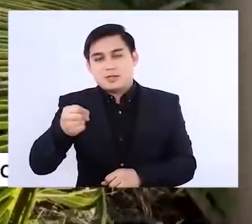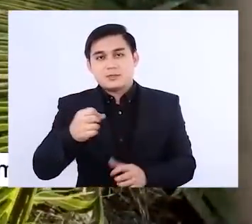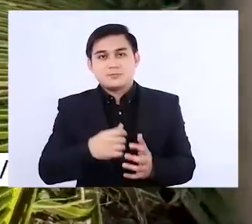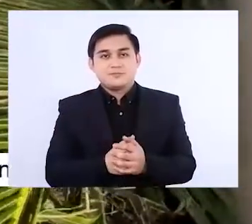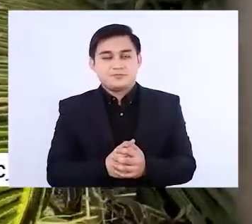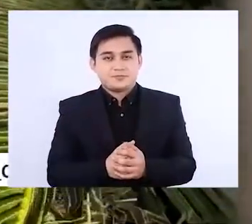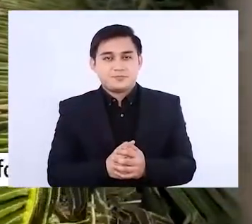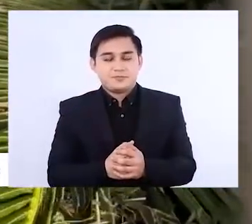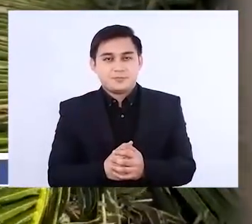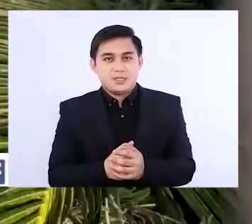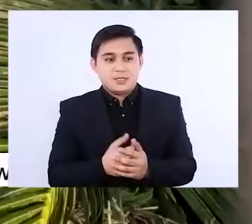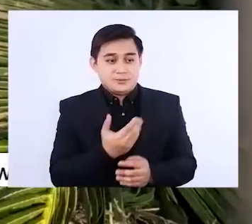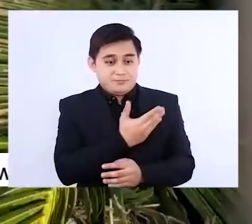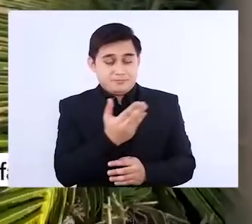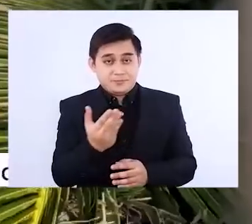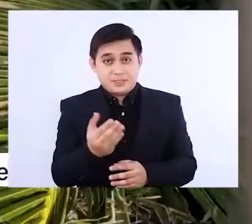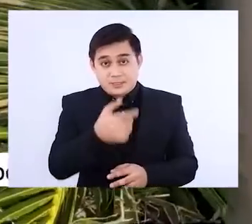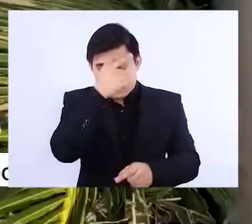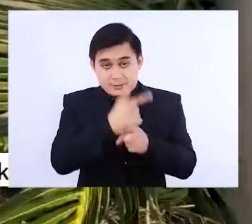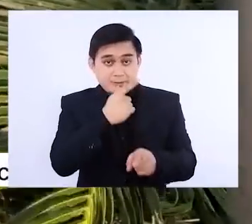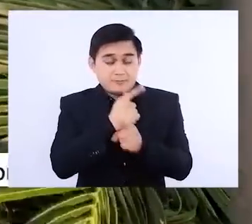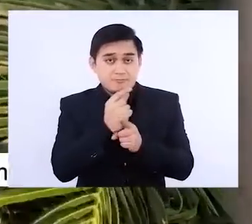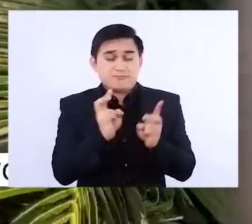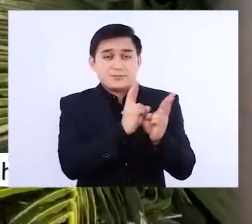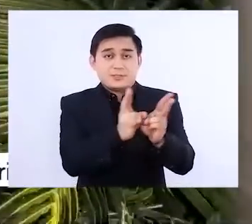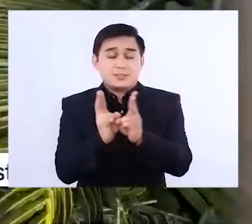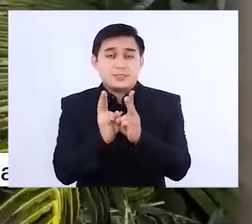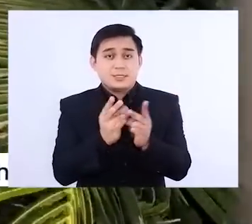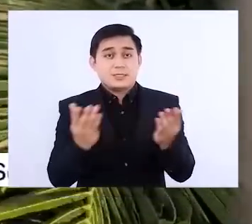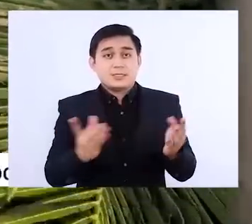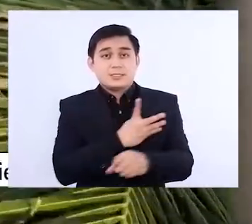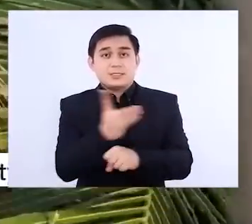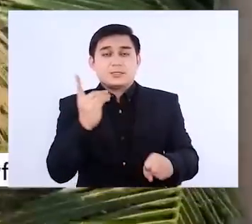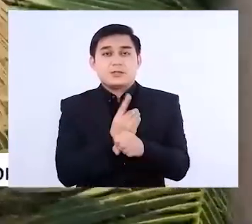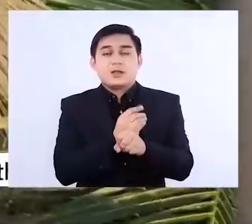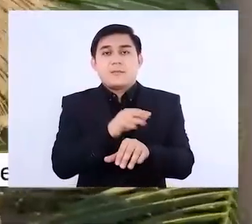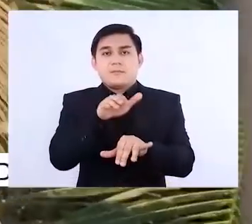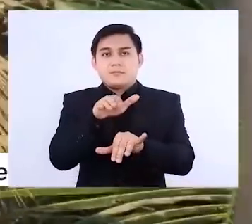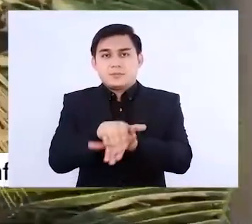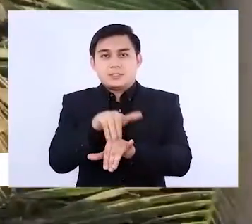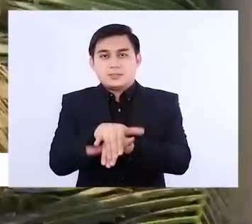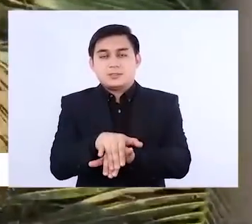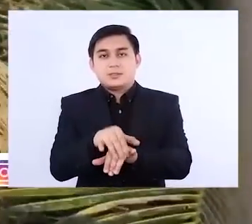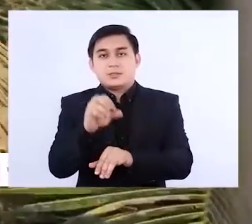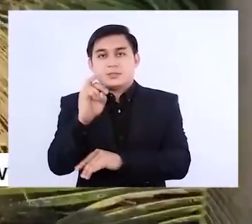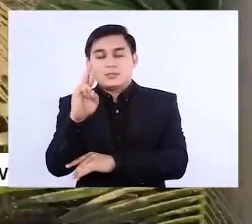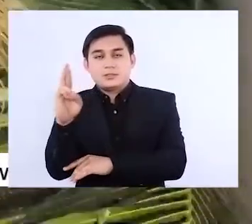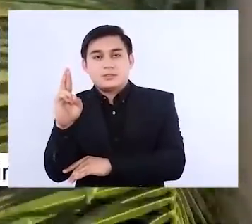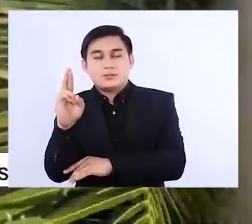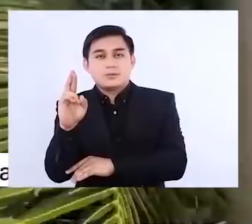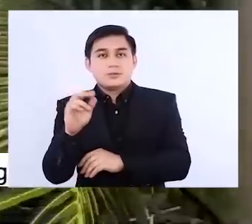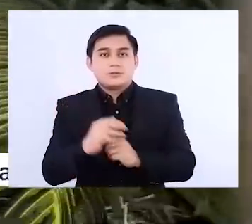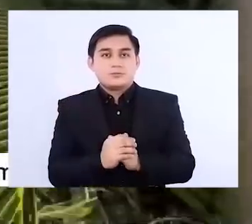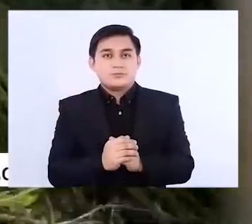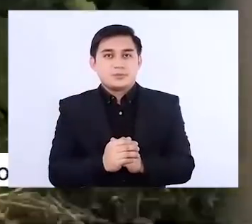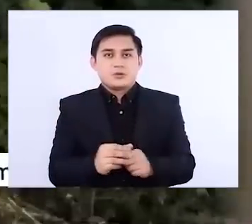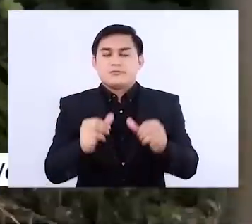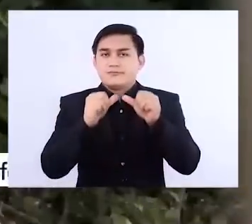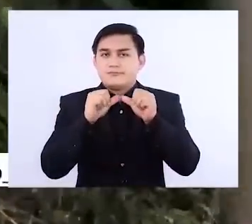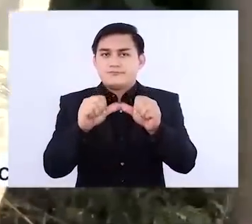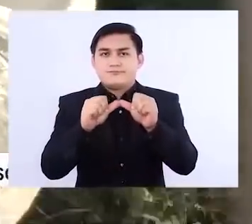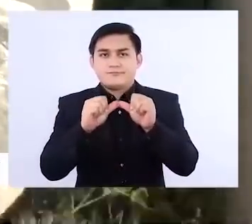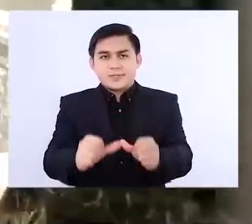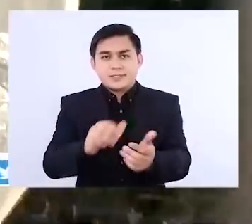kaanib sa Iglesia ni Cristo dito sa Distrito Eklesiastiko ng Mindoro Oriental sa pagsusulong ng malinis